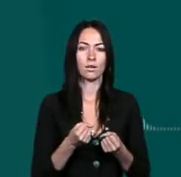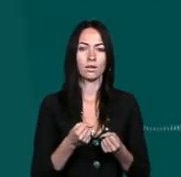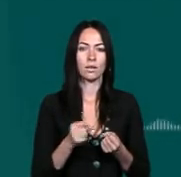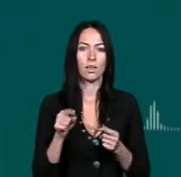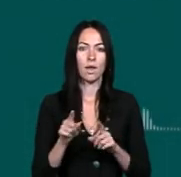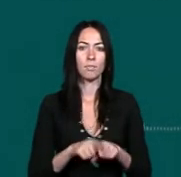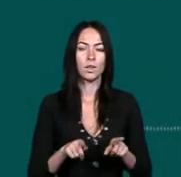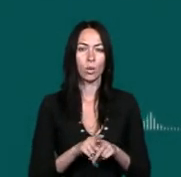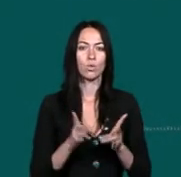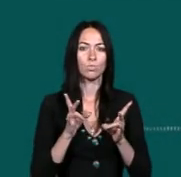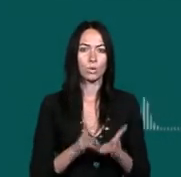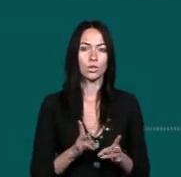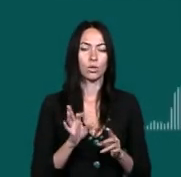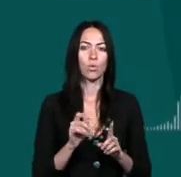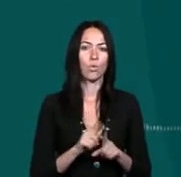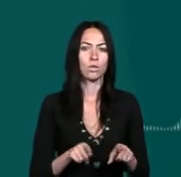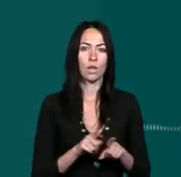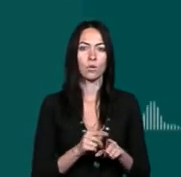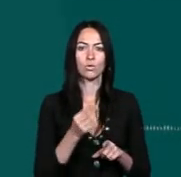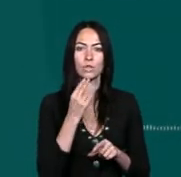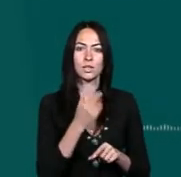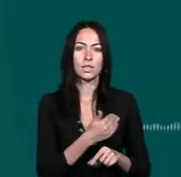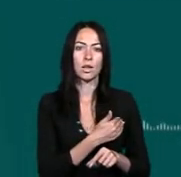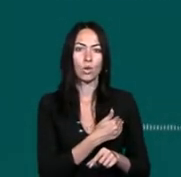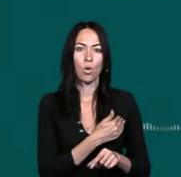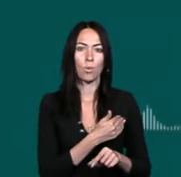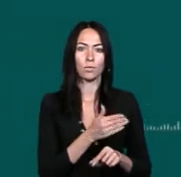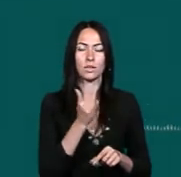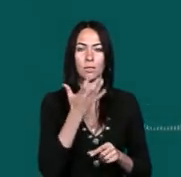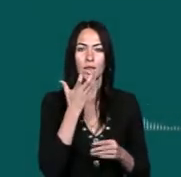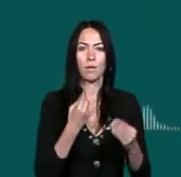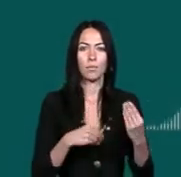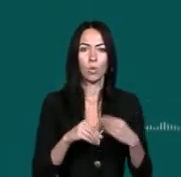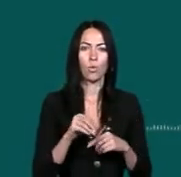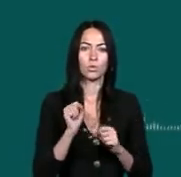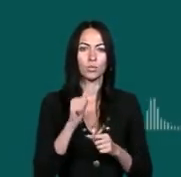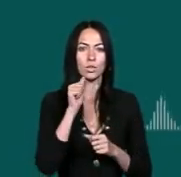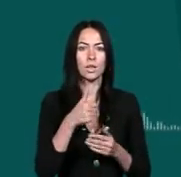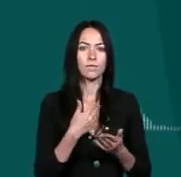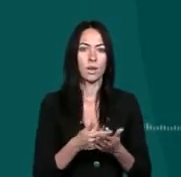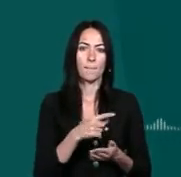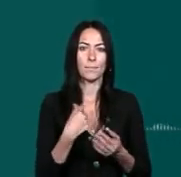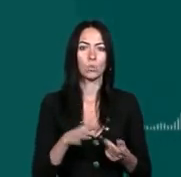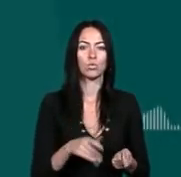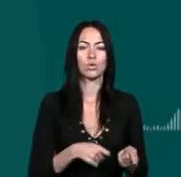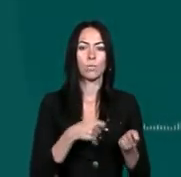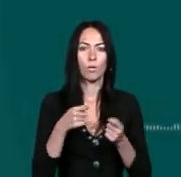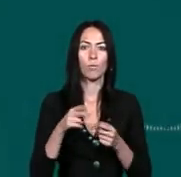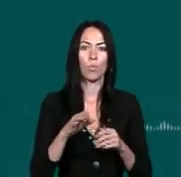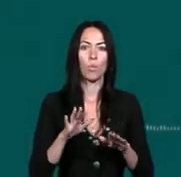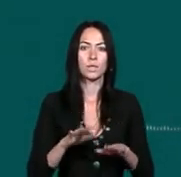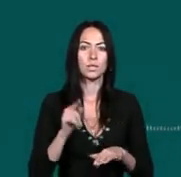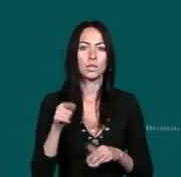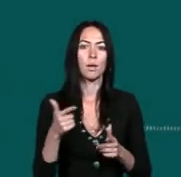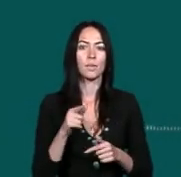також постраждалим, ну, також їсти хлопцям, теплий одяг. Вже завтра, наприклад, ми повеземо вже по місцях, там, де